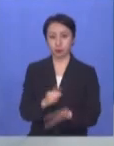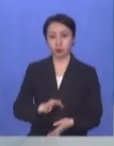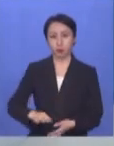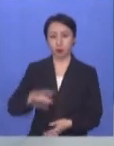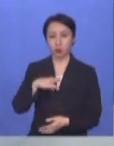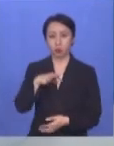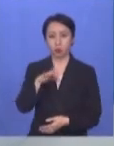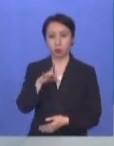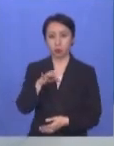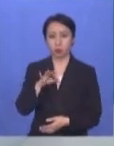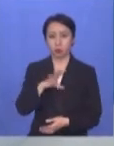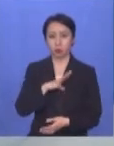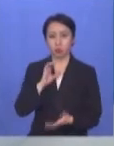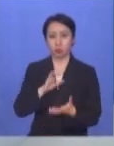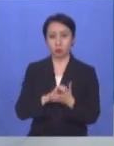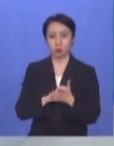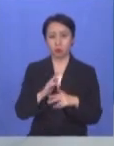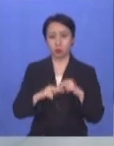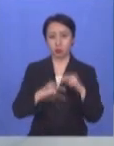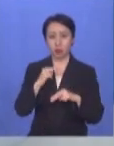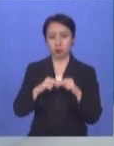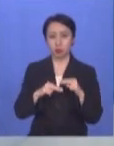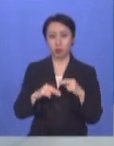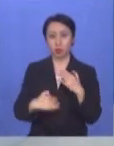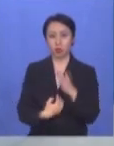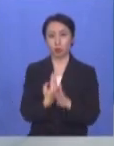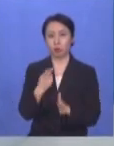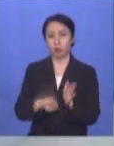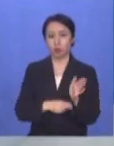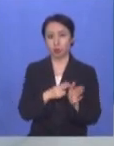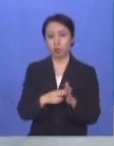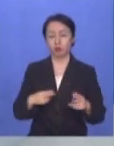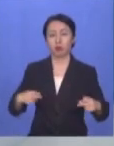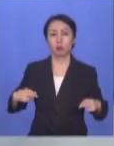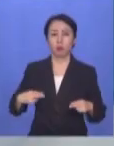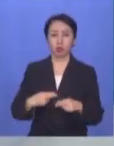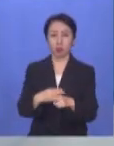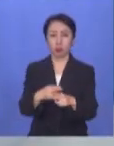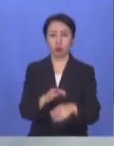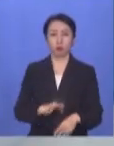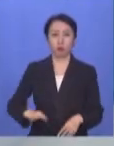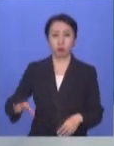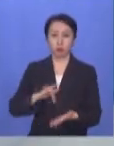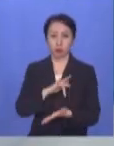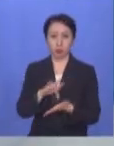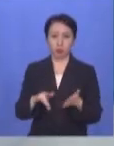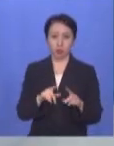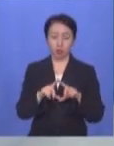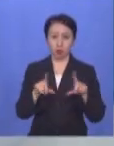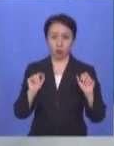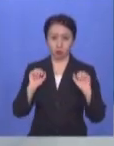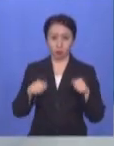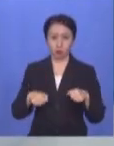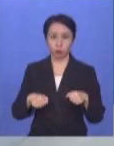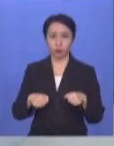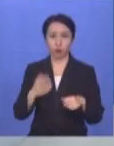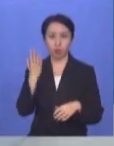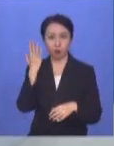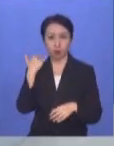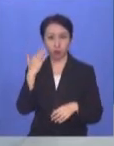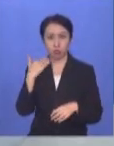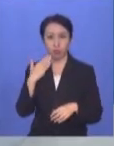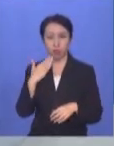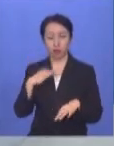Аким области Гауес Нурмухамбетов ознакомился с ходом строительства нового железнодорожного переезда в областном центре. Объект